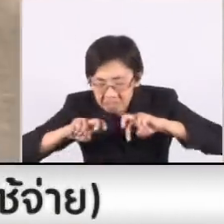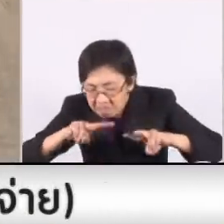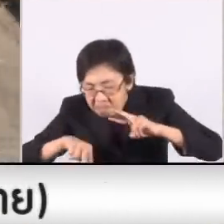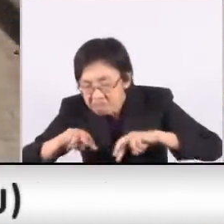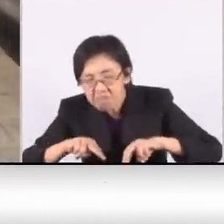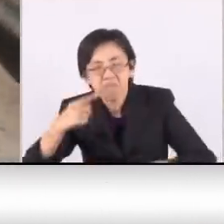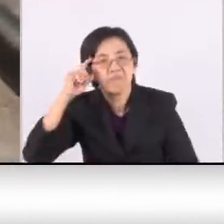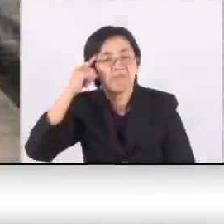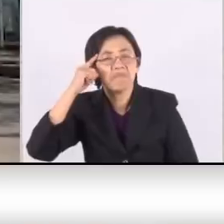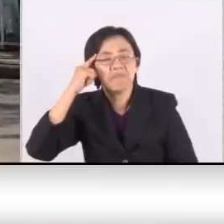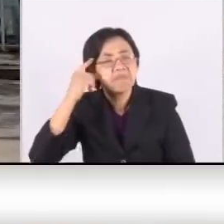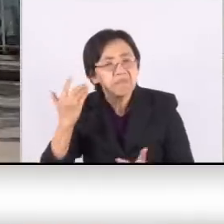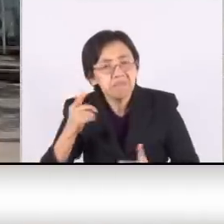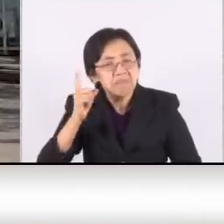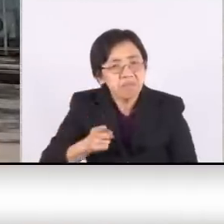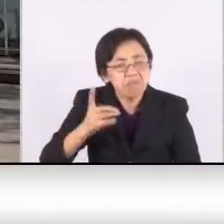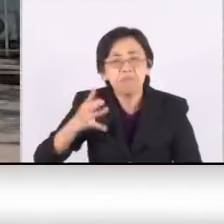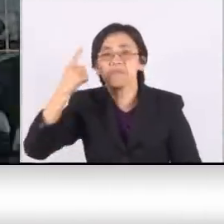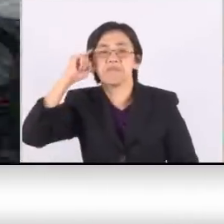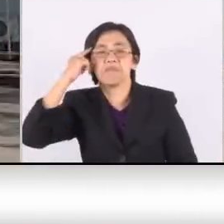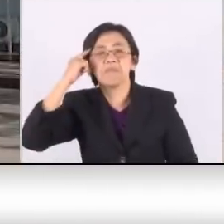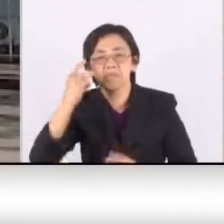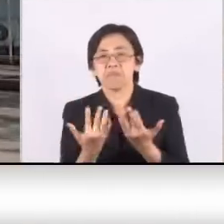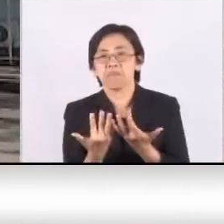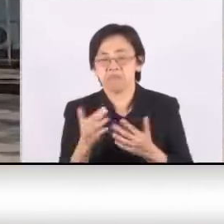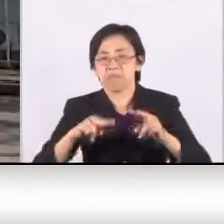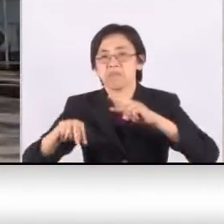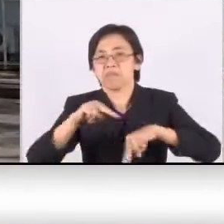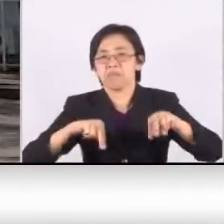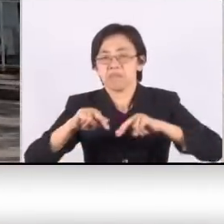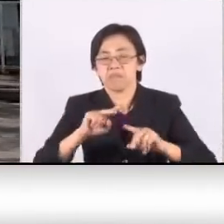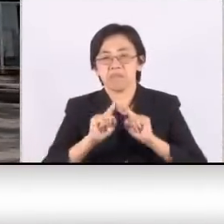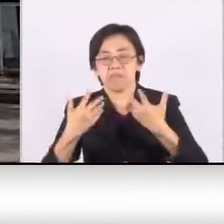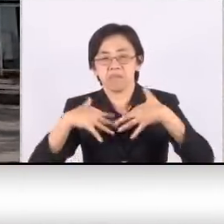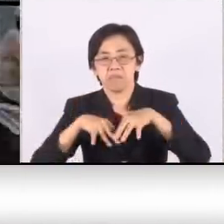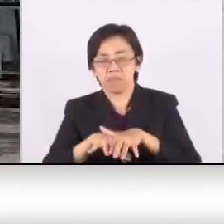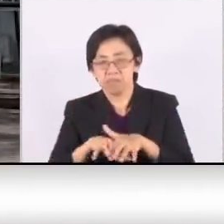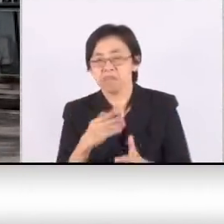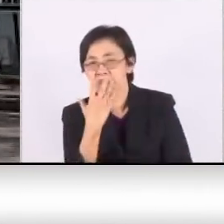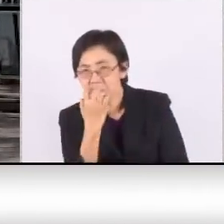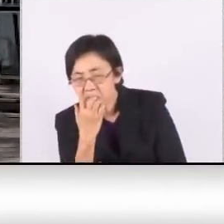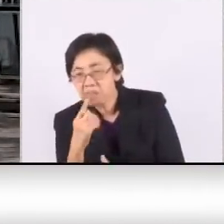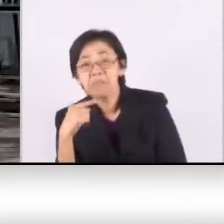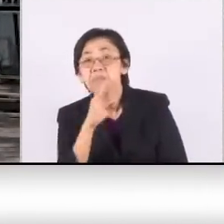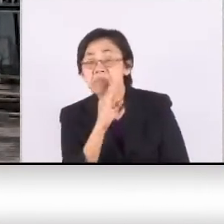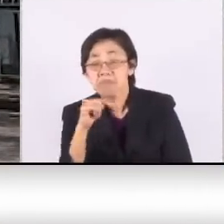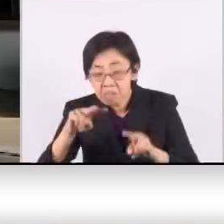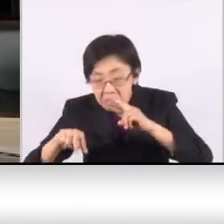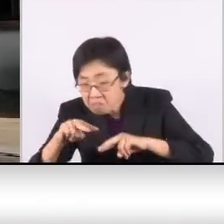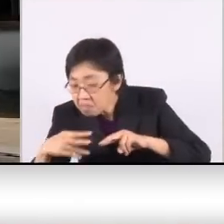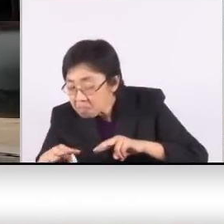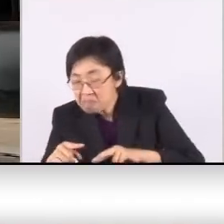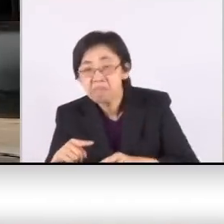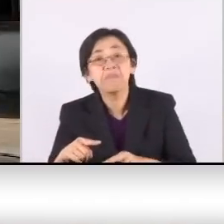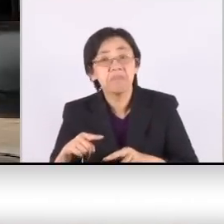เหตุการณ์ที่เกิดขึ้นเนี่ยนะครับมันจริงหรือไม่จริงอย่างไรอยู่ระหว่างการตรวจสอบและก็จะประสานหาผู้เสียหายรวมทั้งหากตรวจสอบแล้วพบว่ามีการ